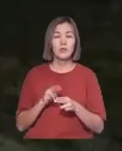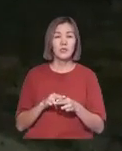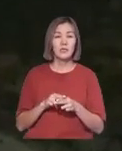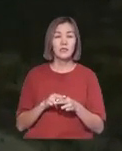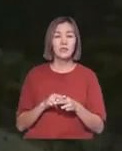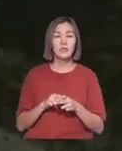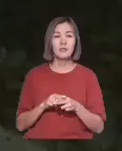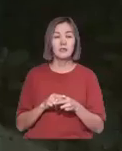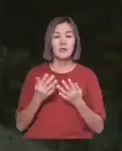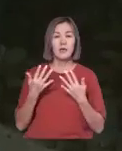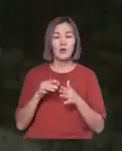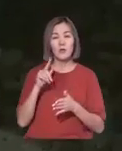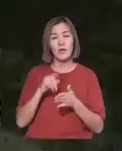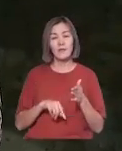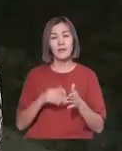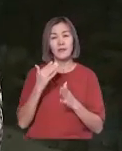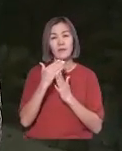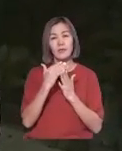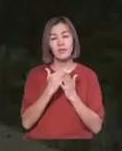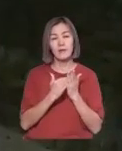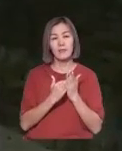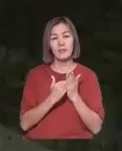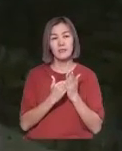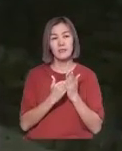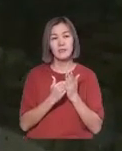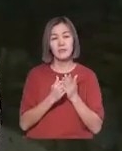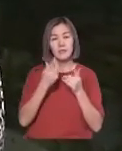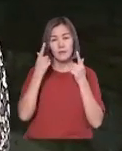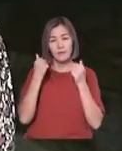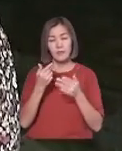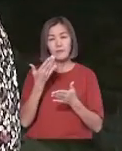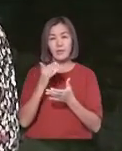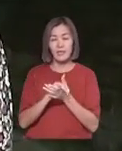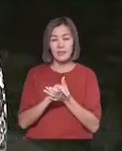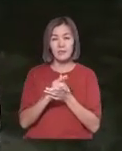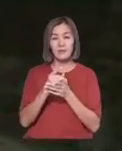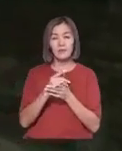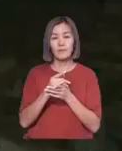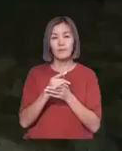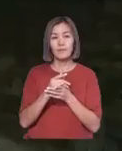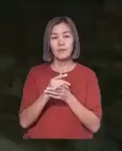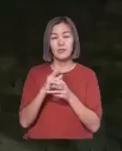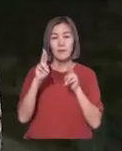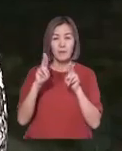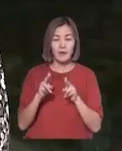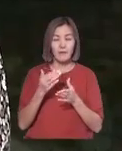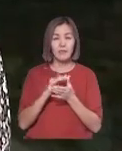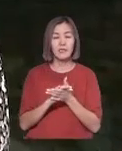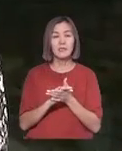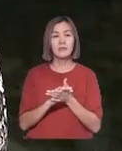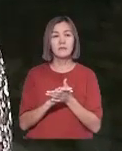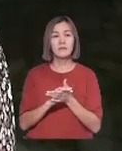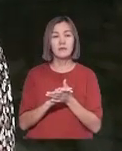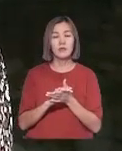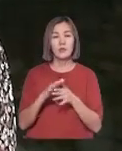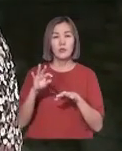осы ауыл аманаты бағдарламасын жаңағы біліп, танысып, шарттармен танысып, одан кейін